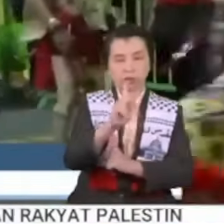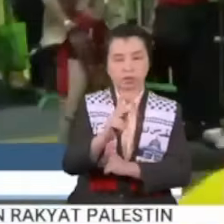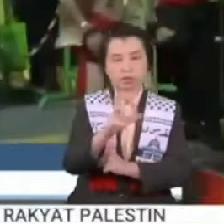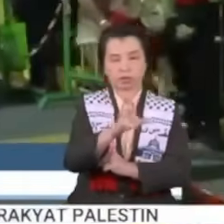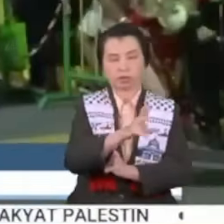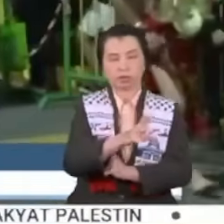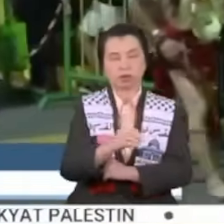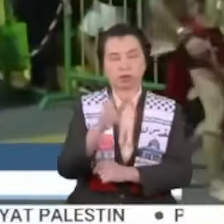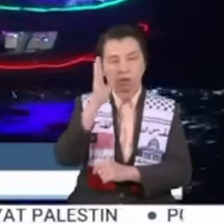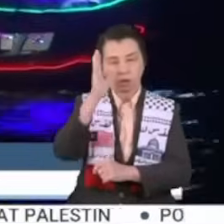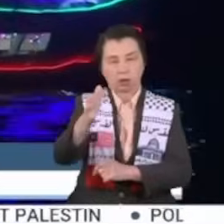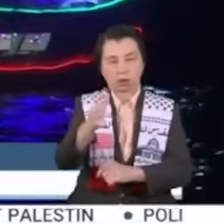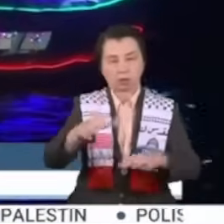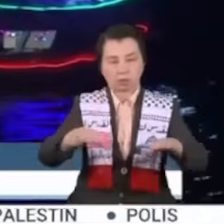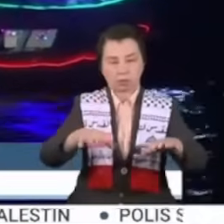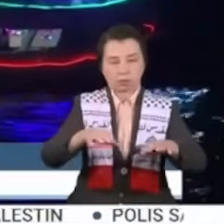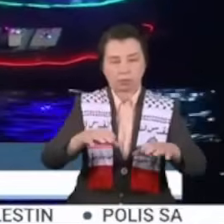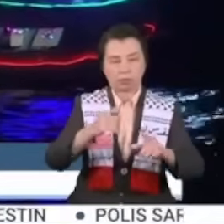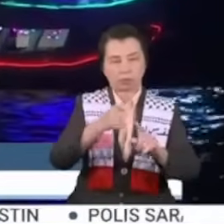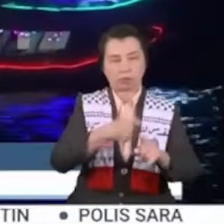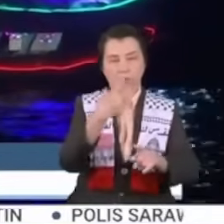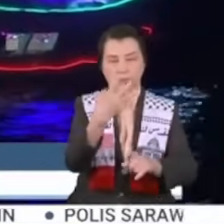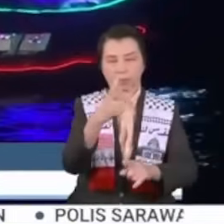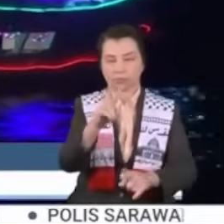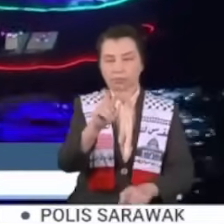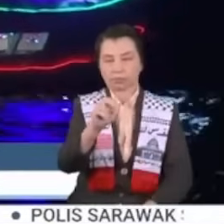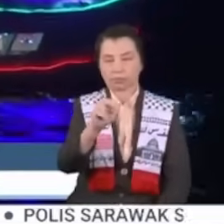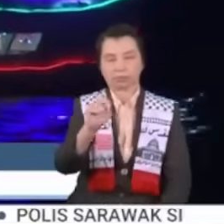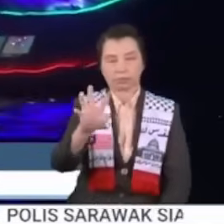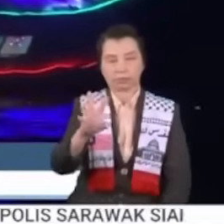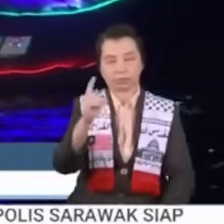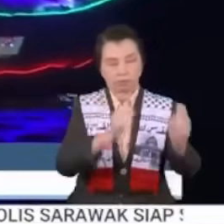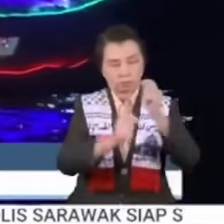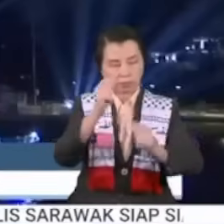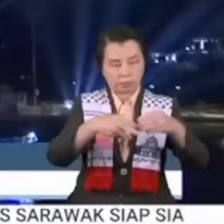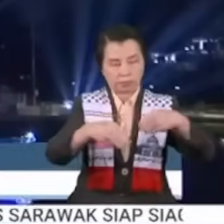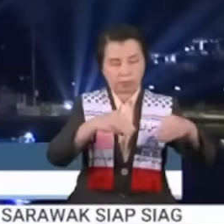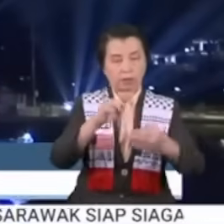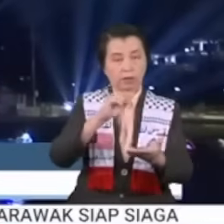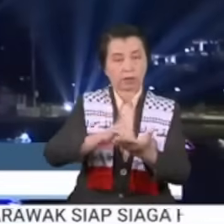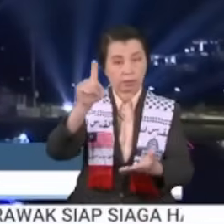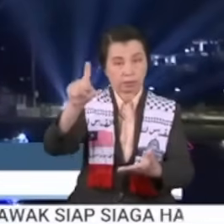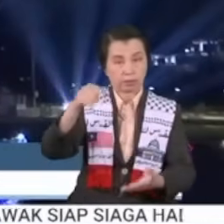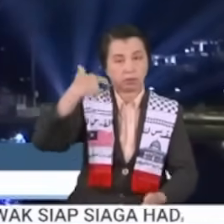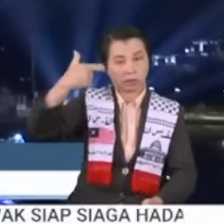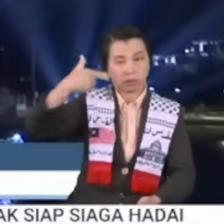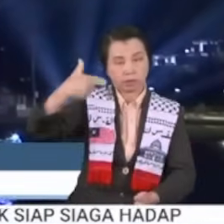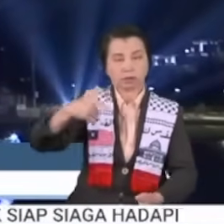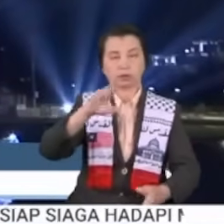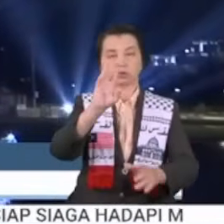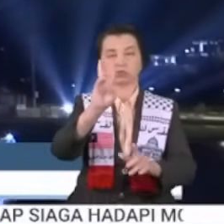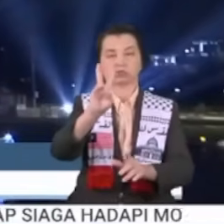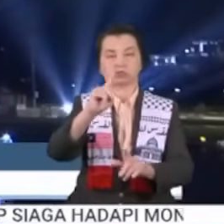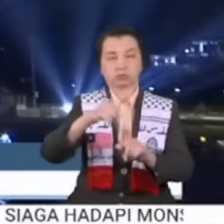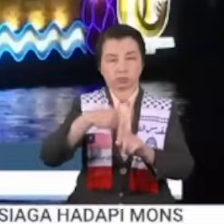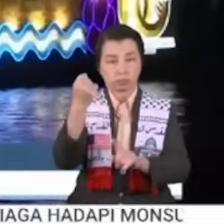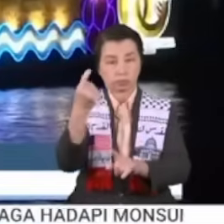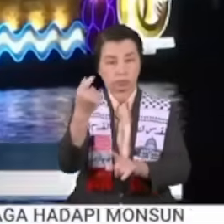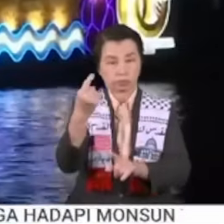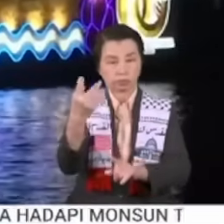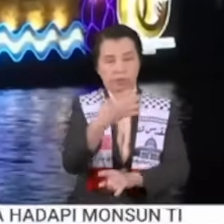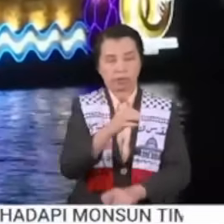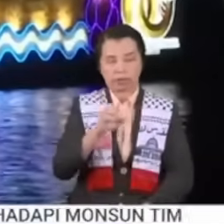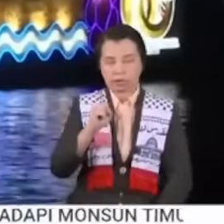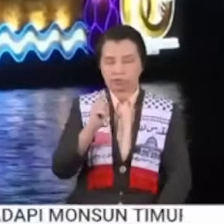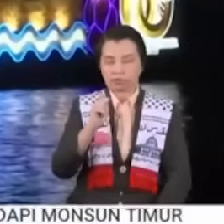Visor yang akan dijalankan sehingga April 2024 di World Travel market di London pada 7 November sementara itu